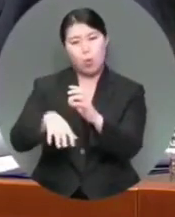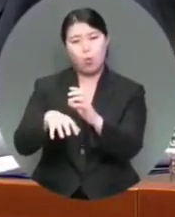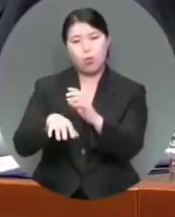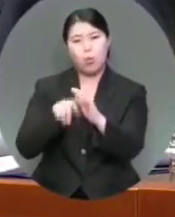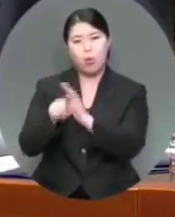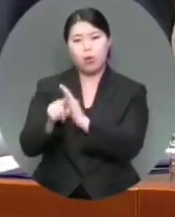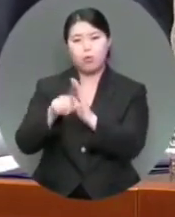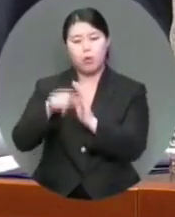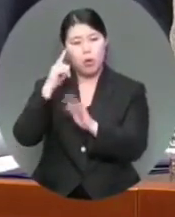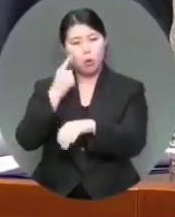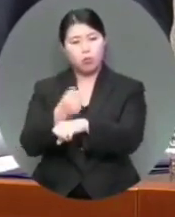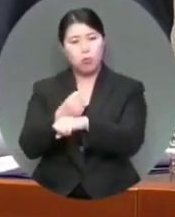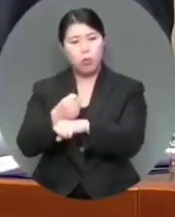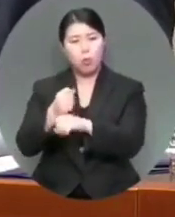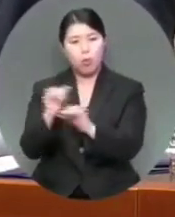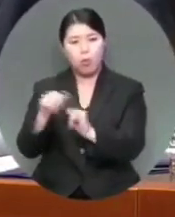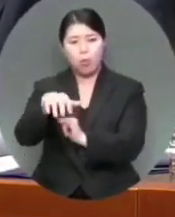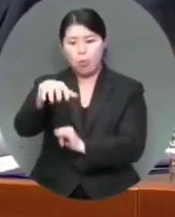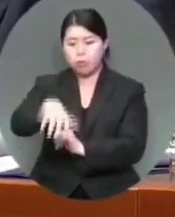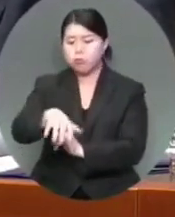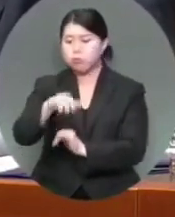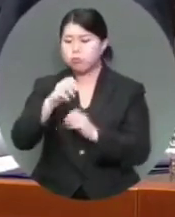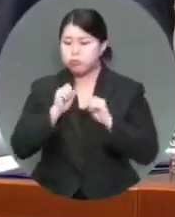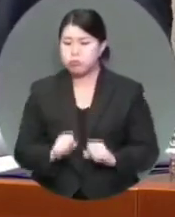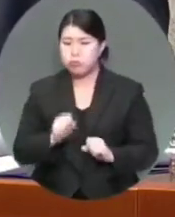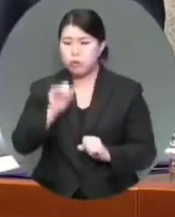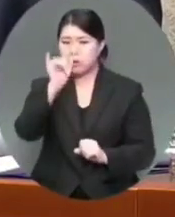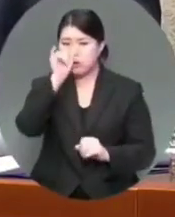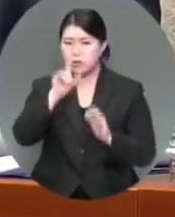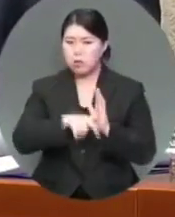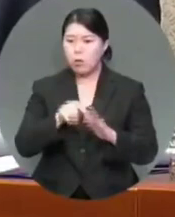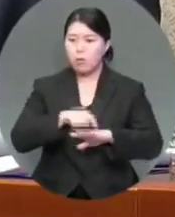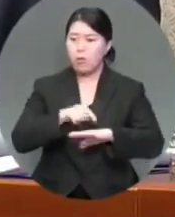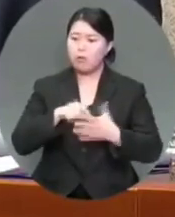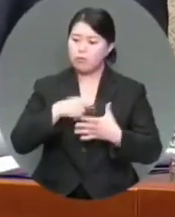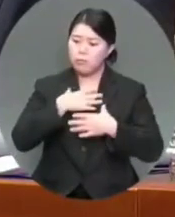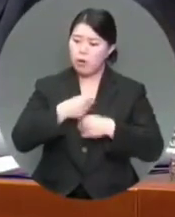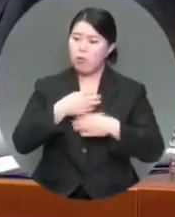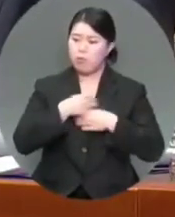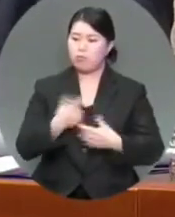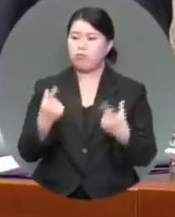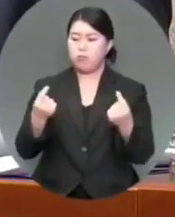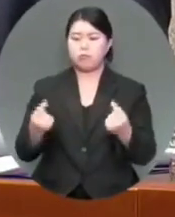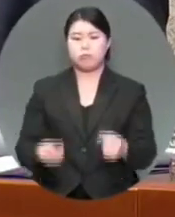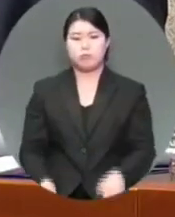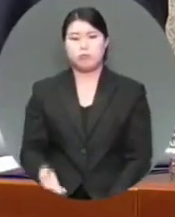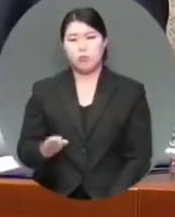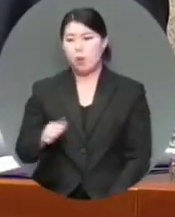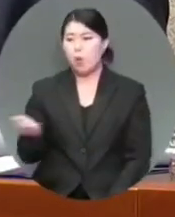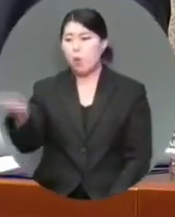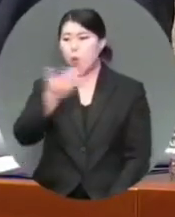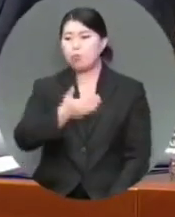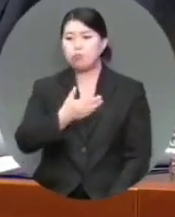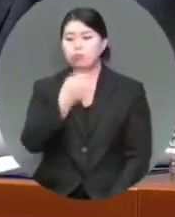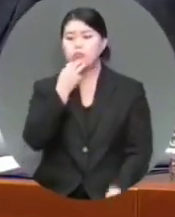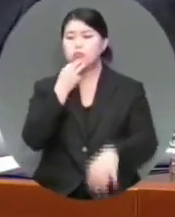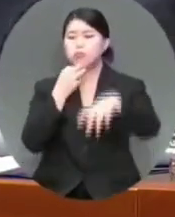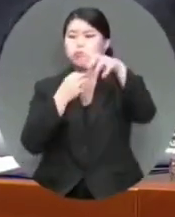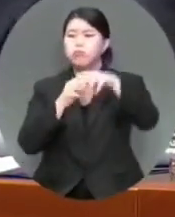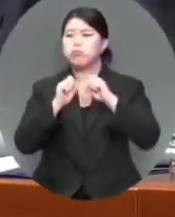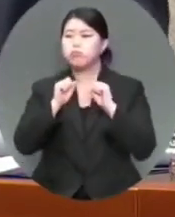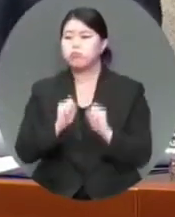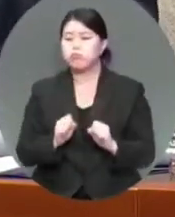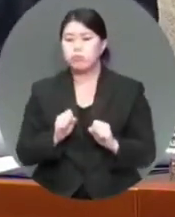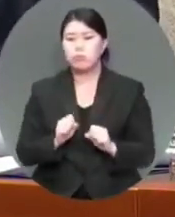그게 연구원들이 다 있어야 안전하다고 마음을 놓을 거 아닙니까? 여러분들은 서울에 있고 예?